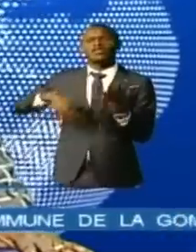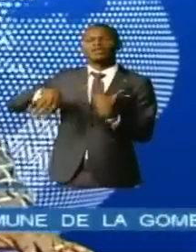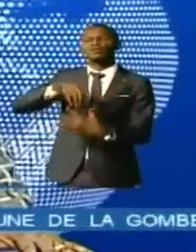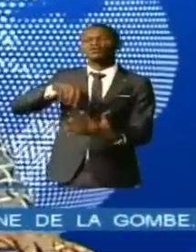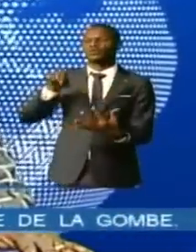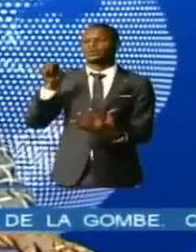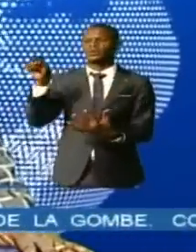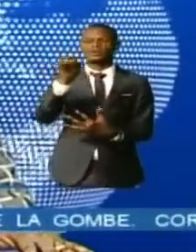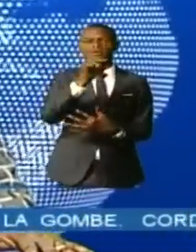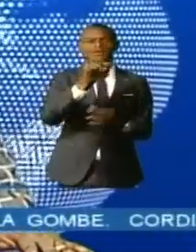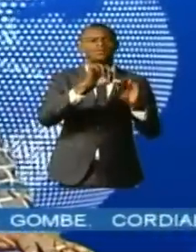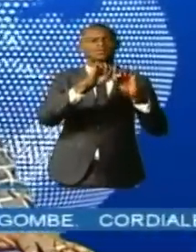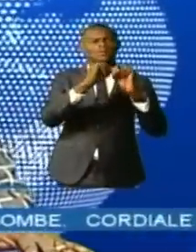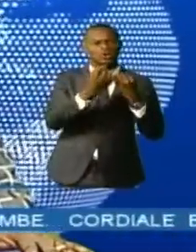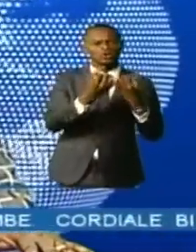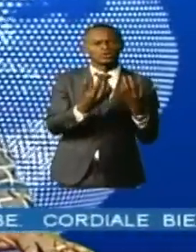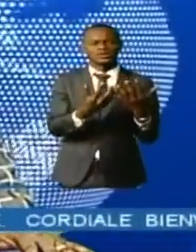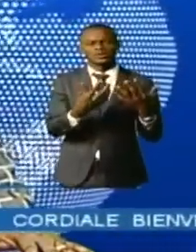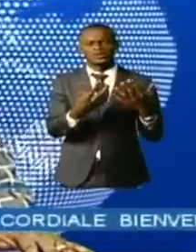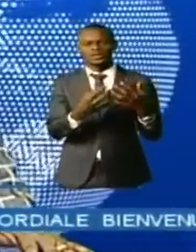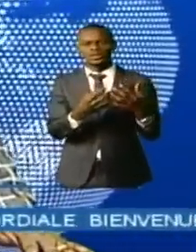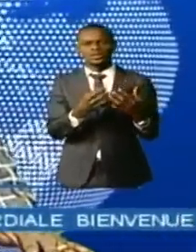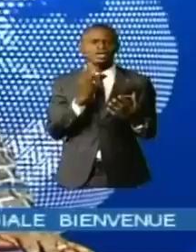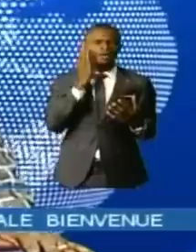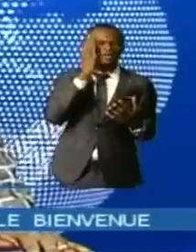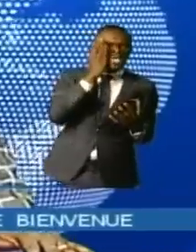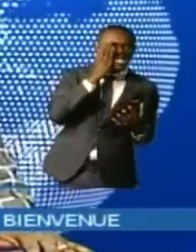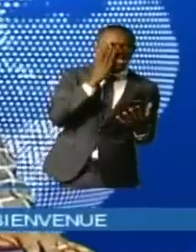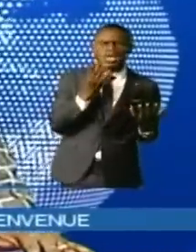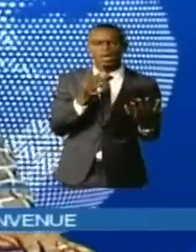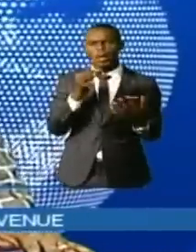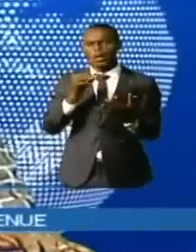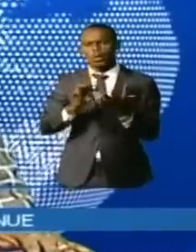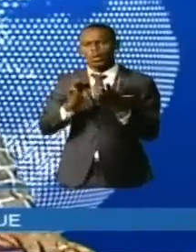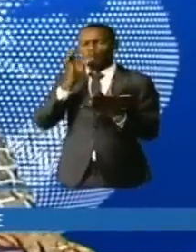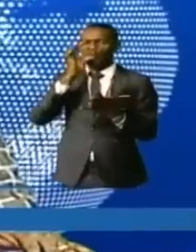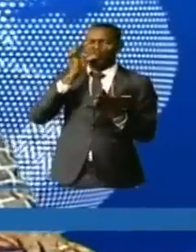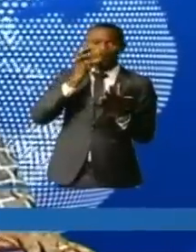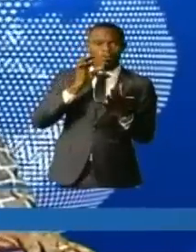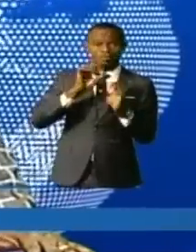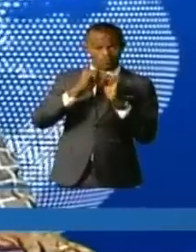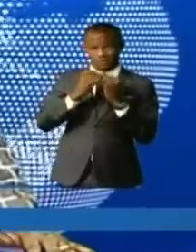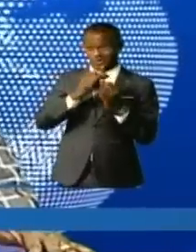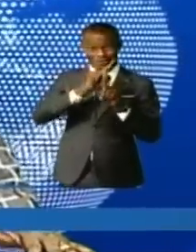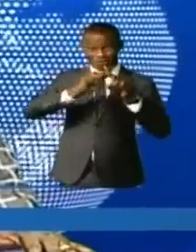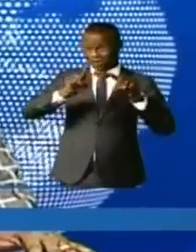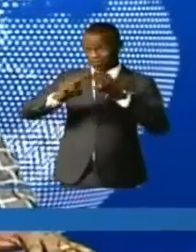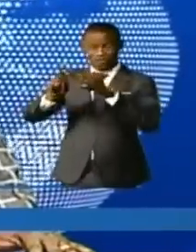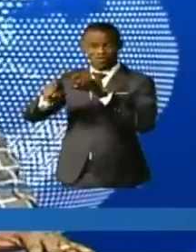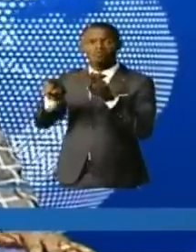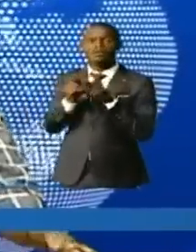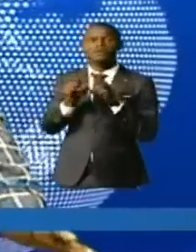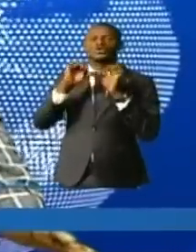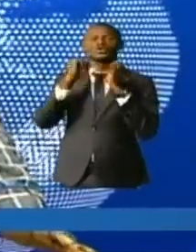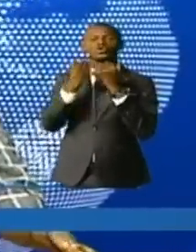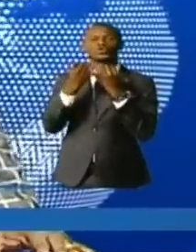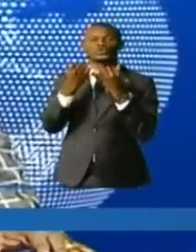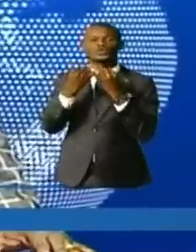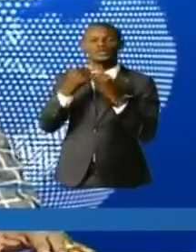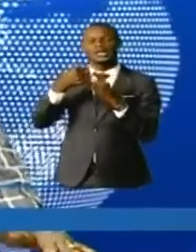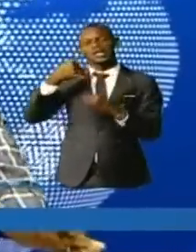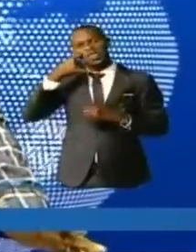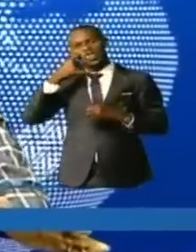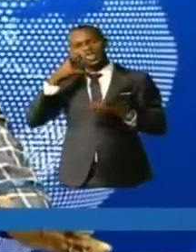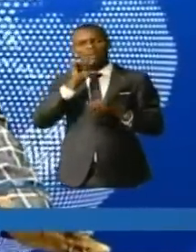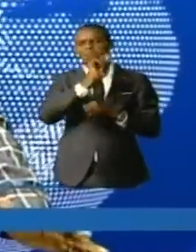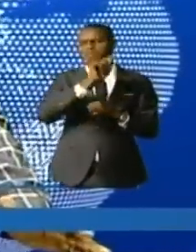entreprises brassicoles, les entreprises tabacicoles et même les entreprises de l'industrie des télécommunications se sont rangées derrière la FEC